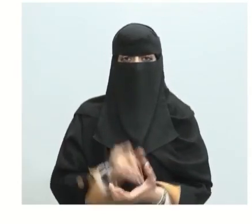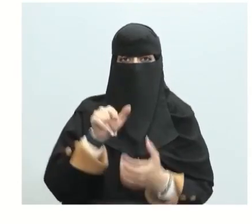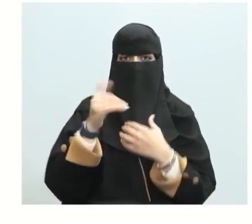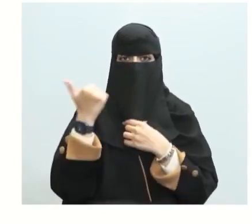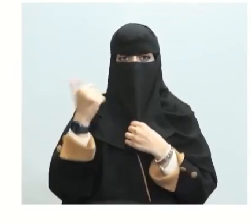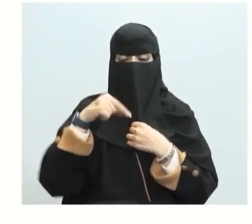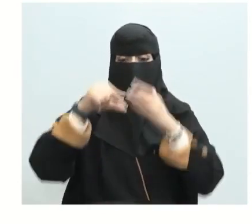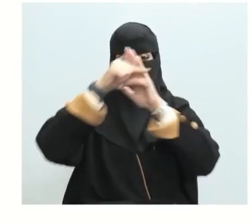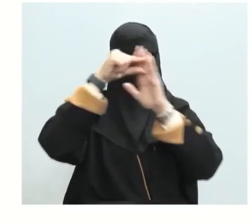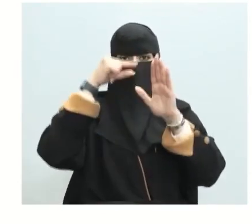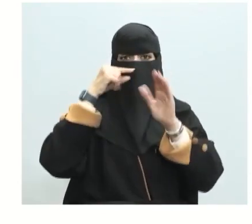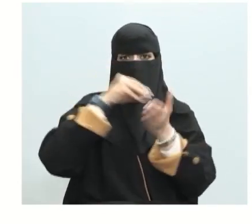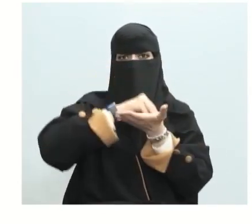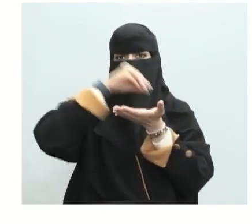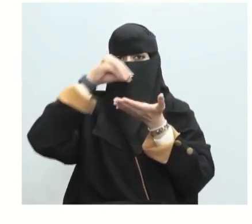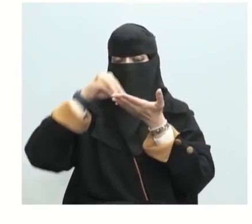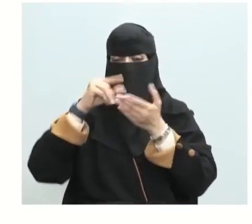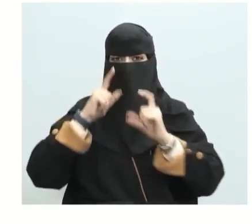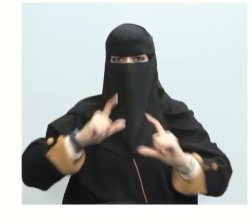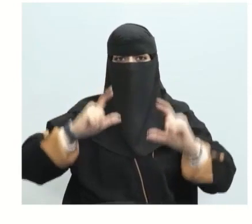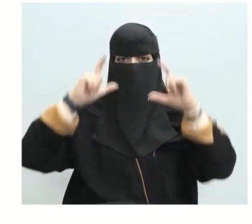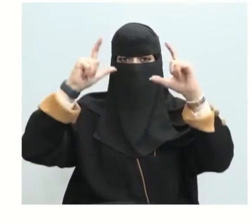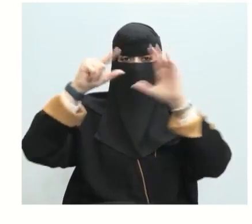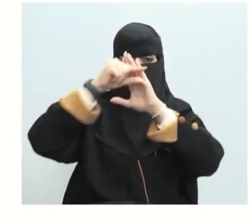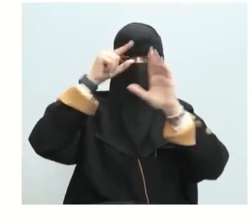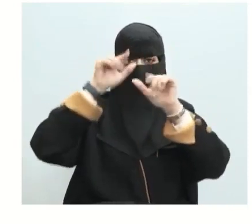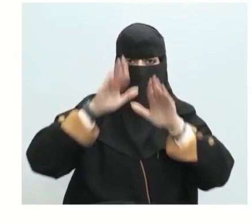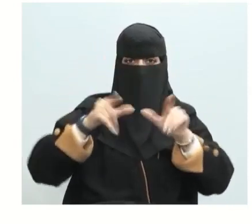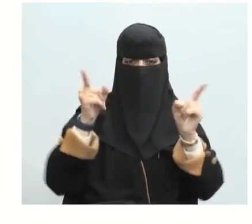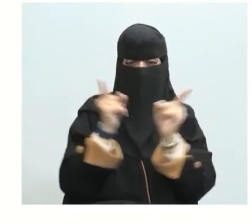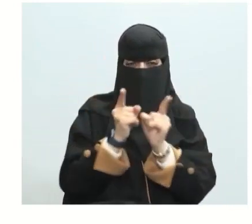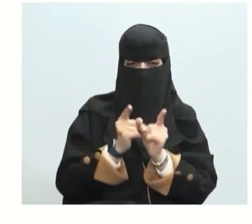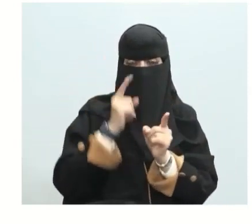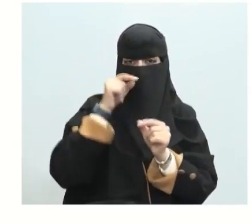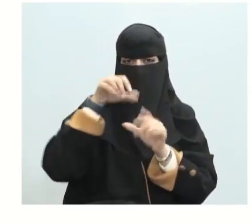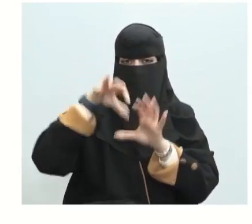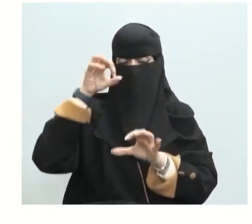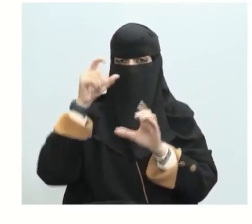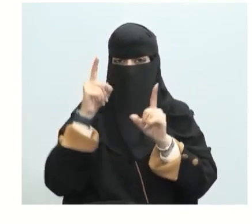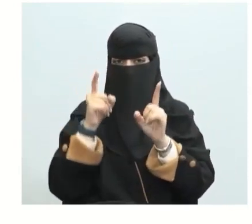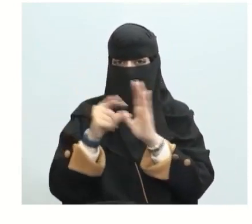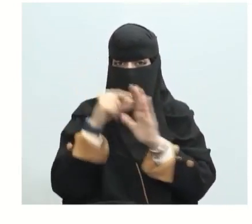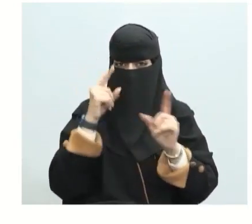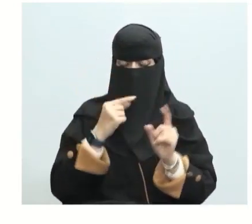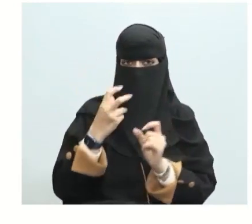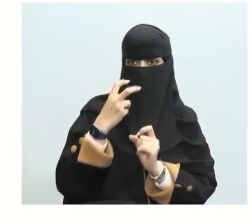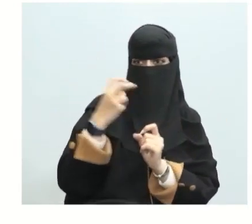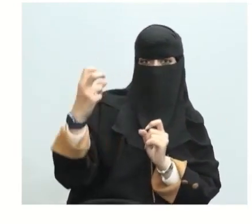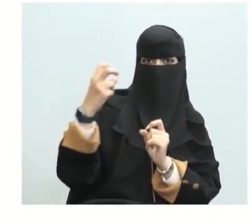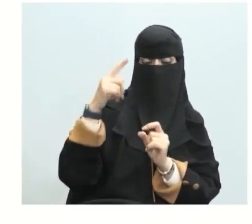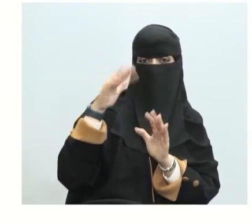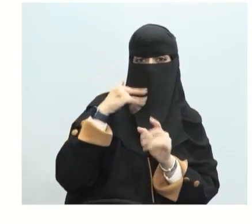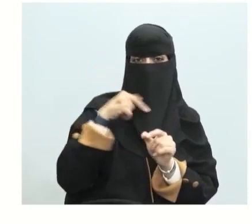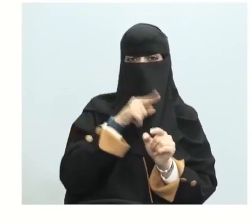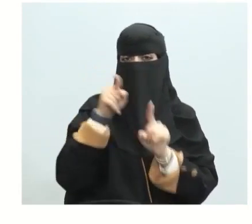سادسا العنوان وسيله دعايه للموضوع اجعل العنوان قصيرا هذا من شروط ال عنوان قصيرا جذابا